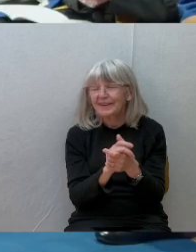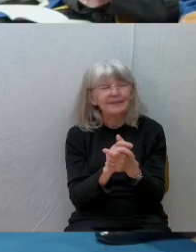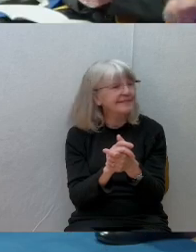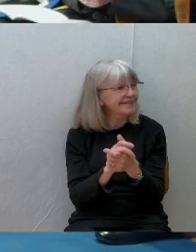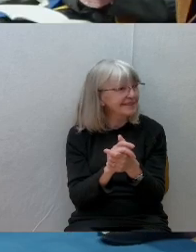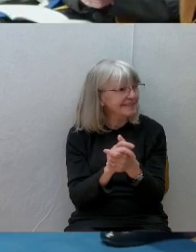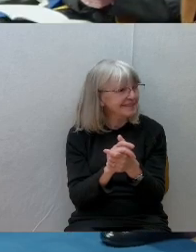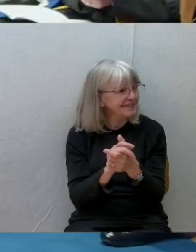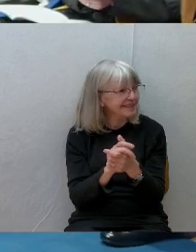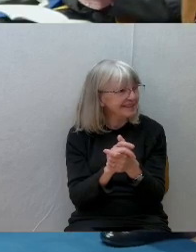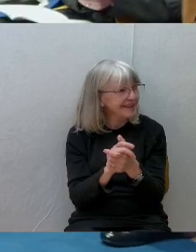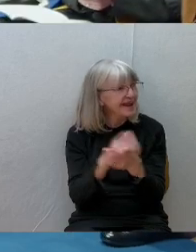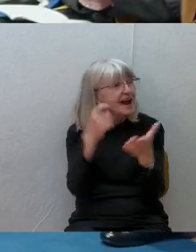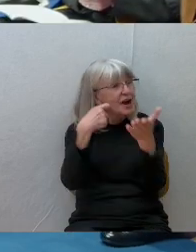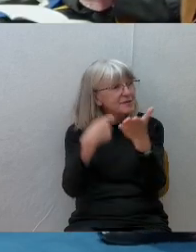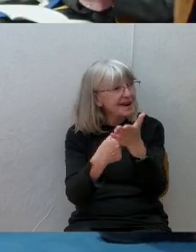Randy Madonna.